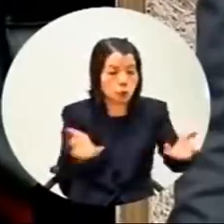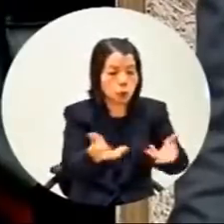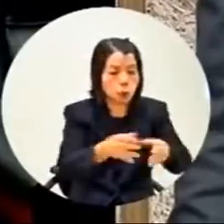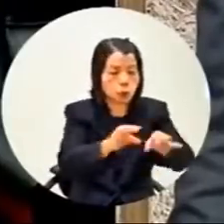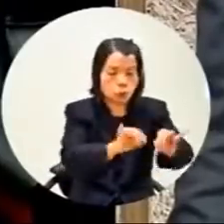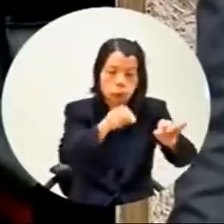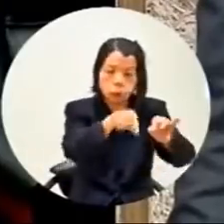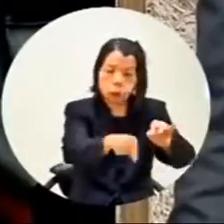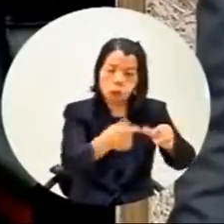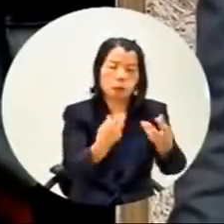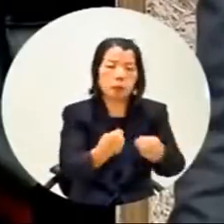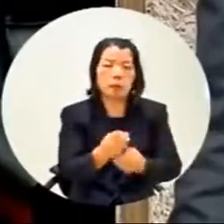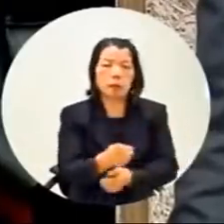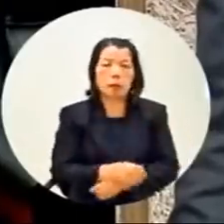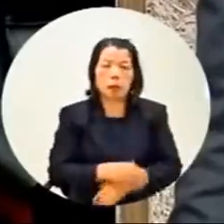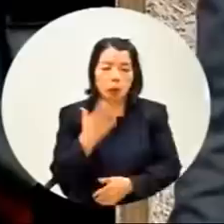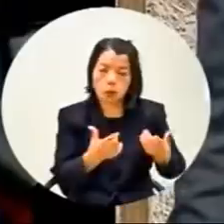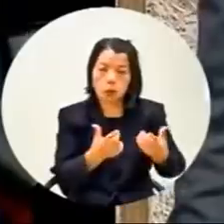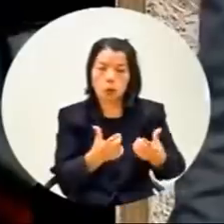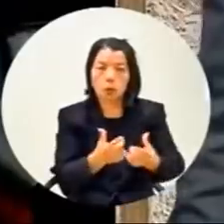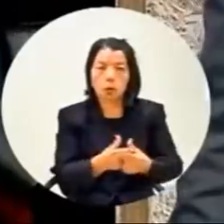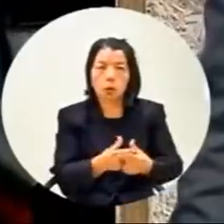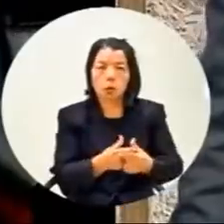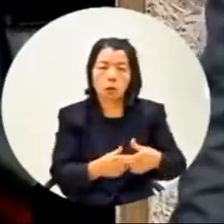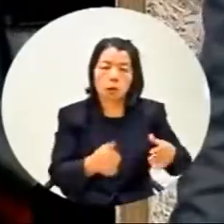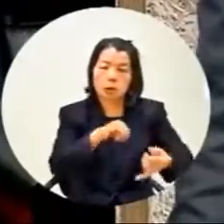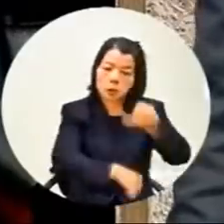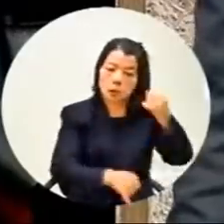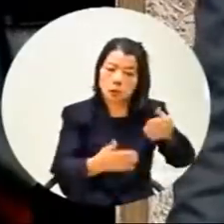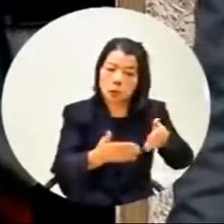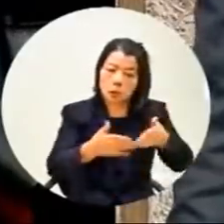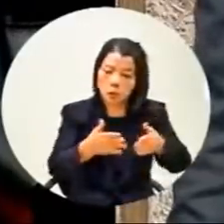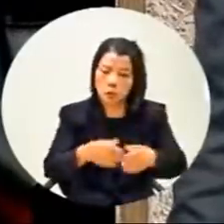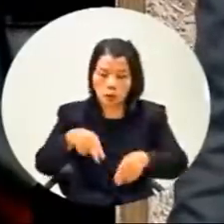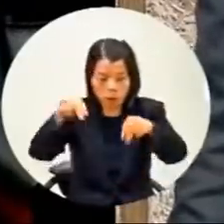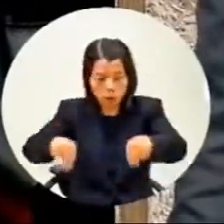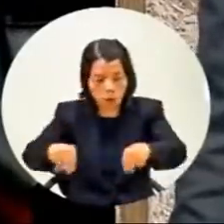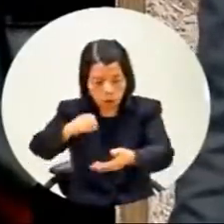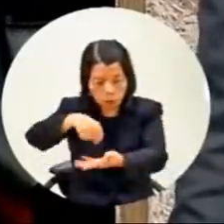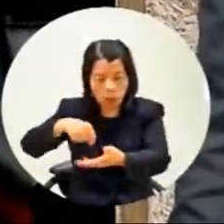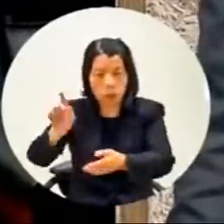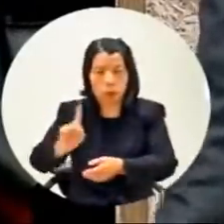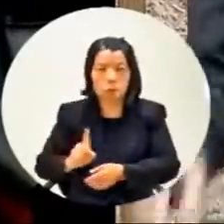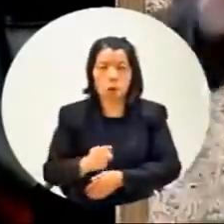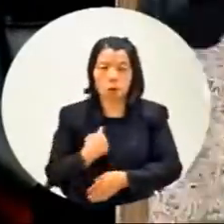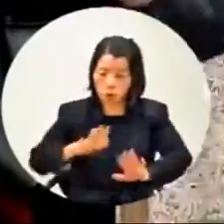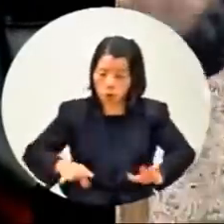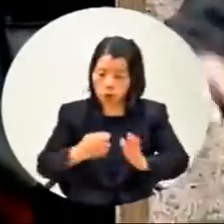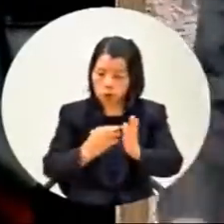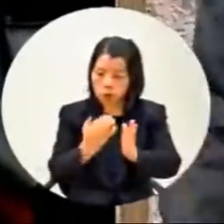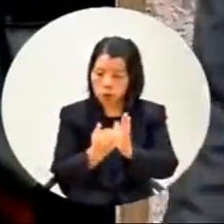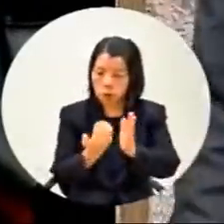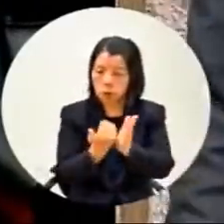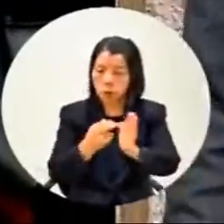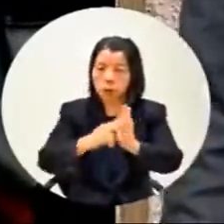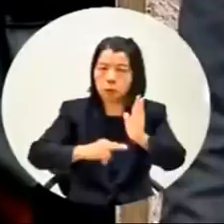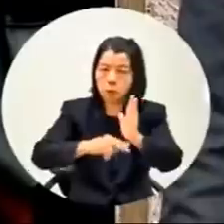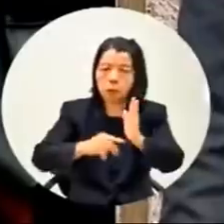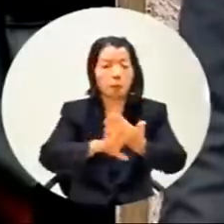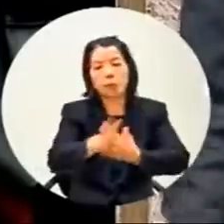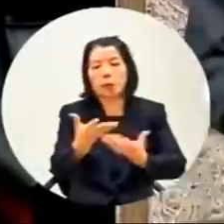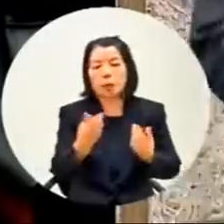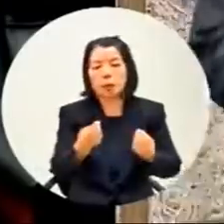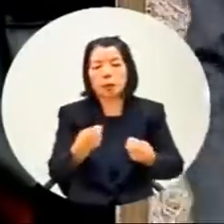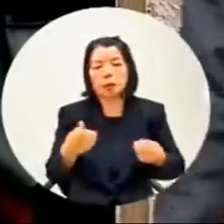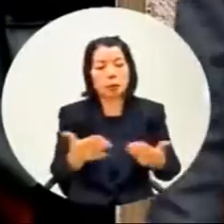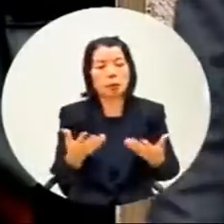反合约该不该罚？请问一下局长。 这个当然要看合约上面的规定。 我刚才今天给你听啊。 对，啊，如果说没有其他的问